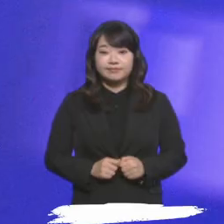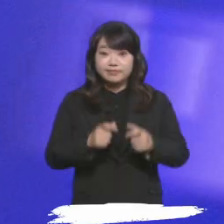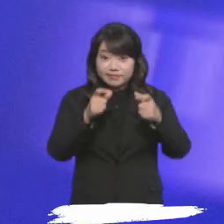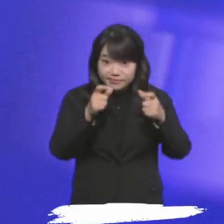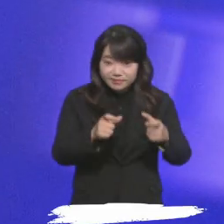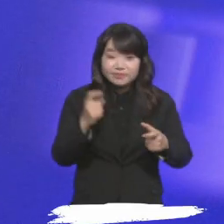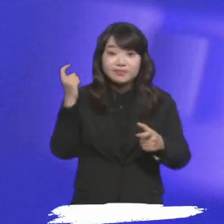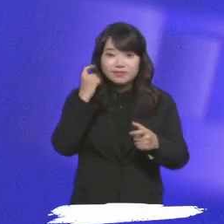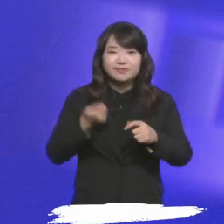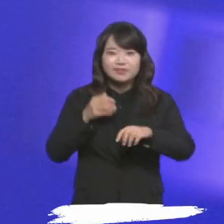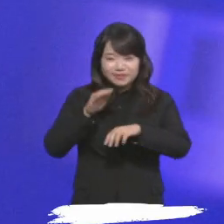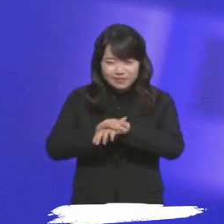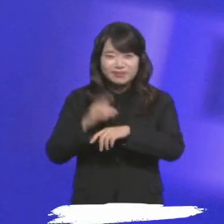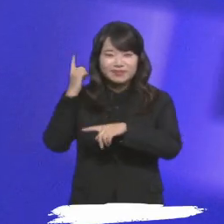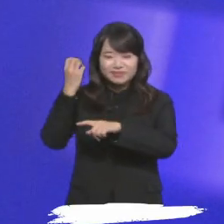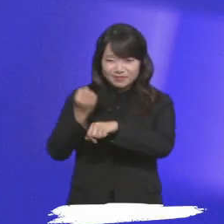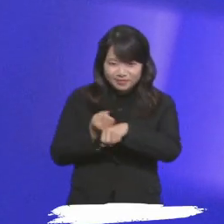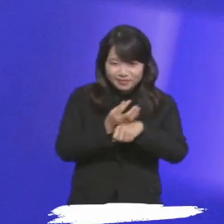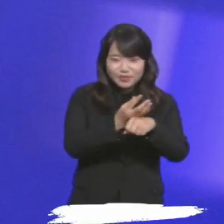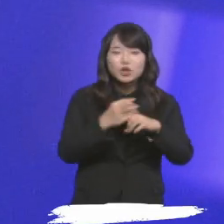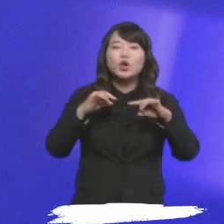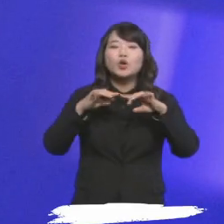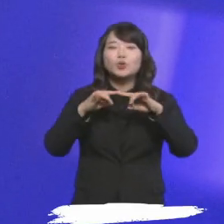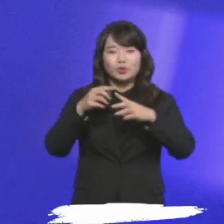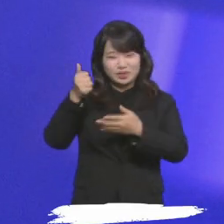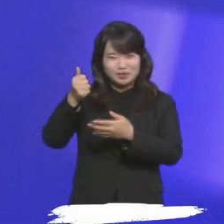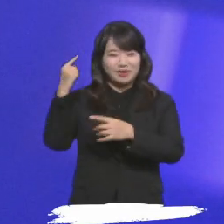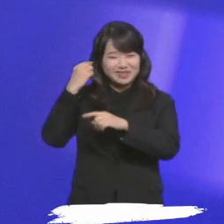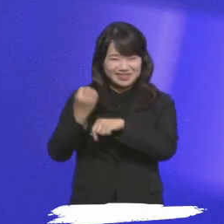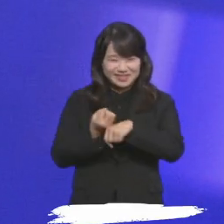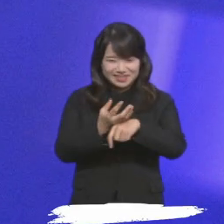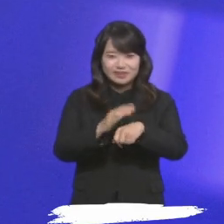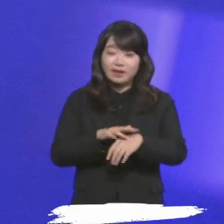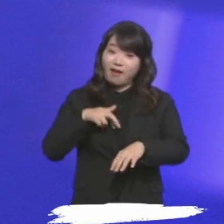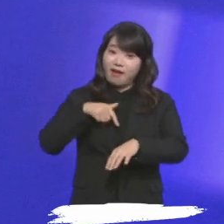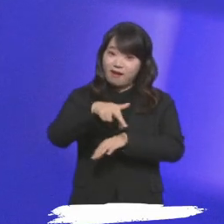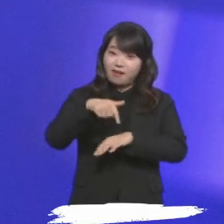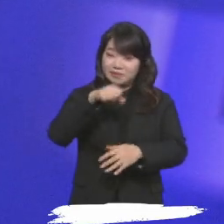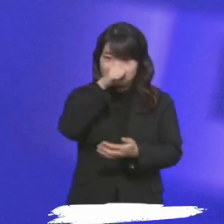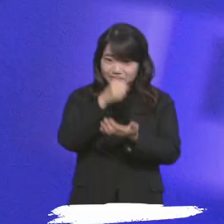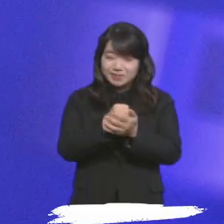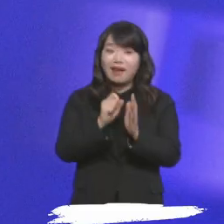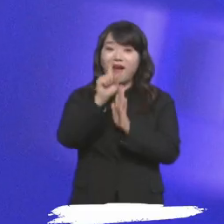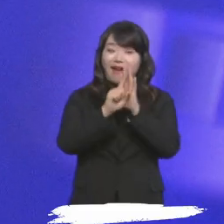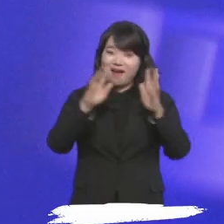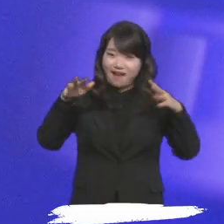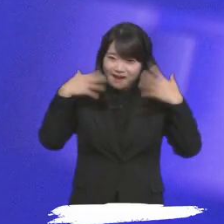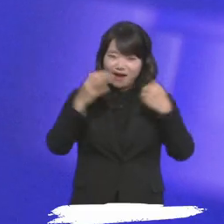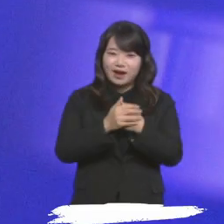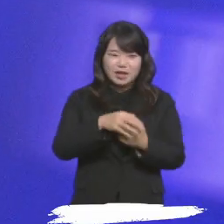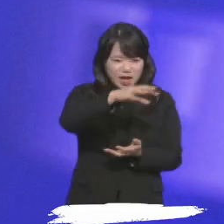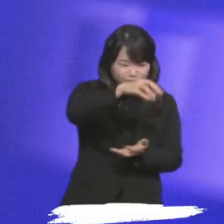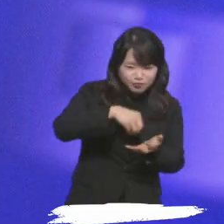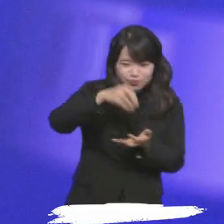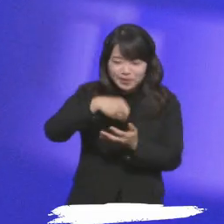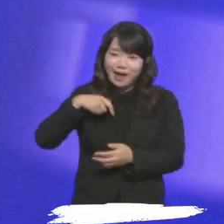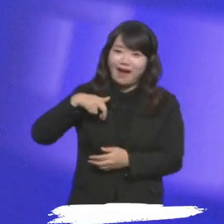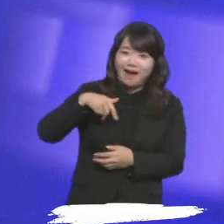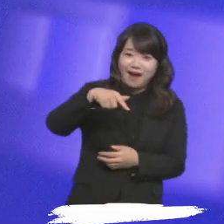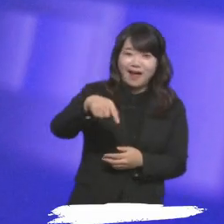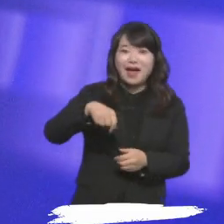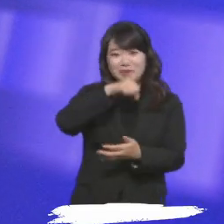지역의 소식을 주민이 직접 전하는 주민통신원 순서입니다. 걷기 좋은 계절입니다. 줍깅을 하기에도 더없이 좋은